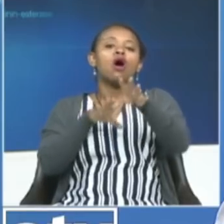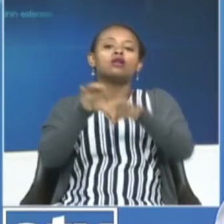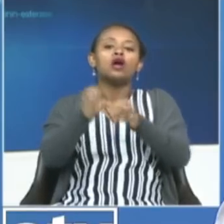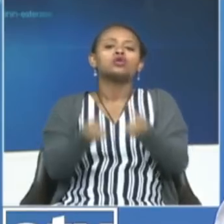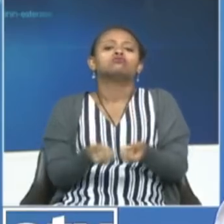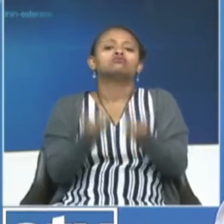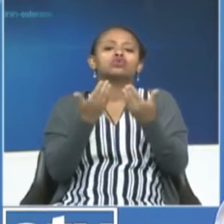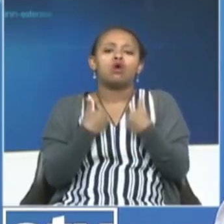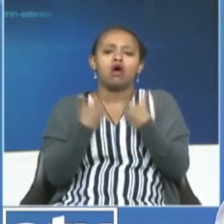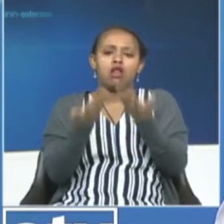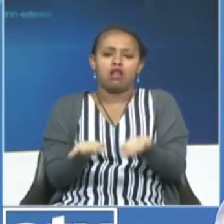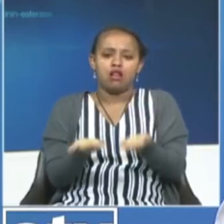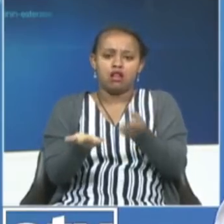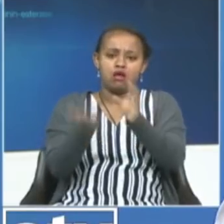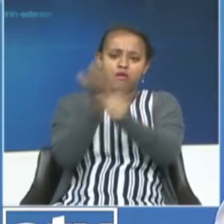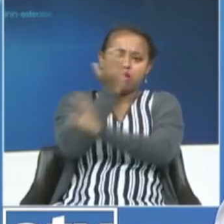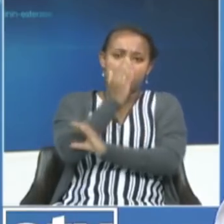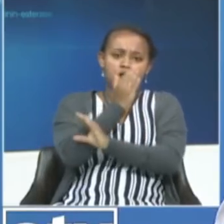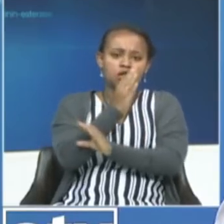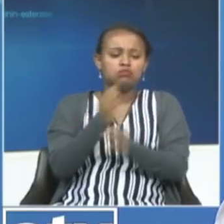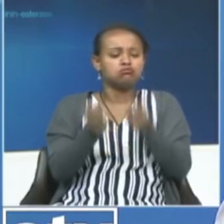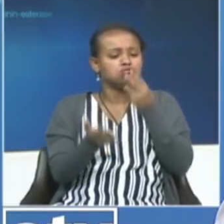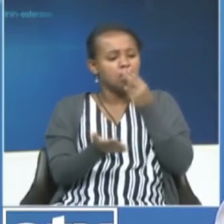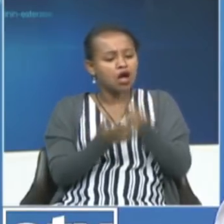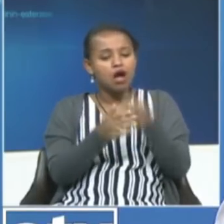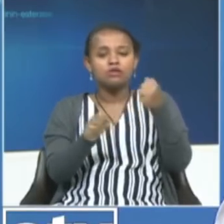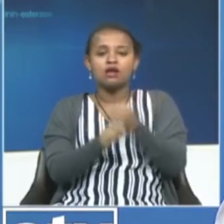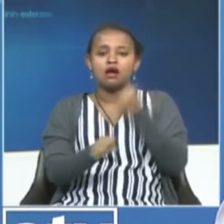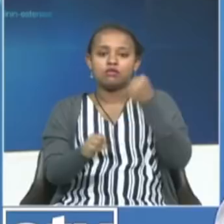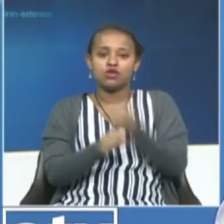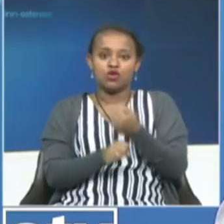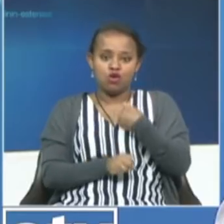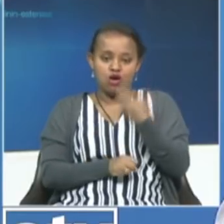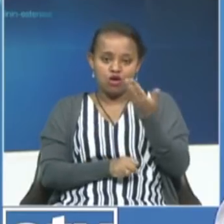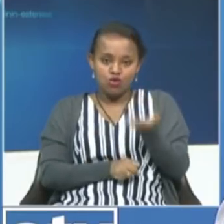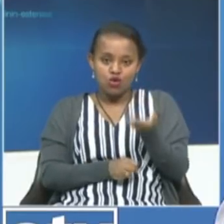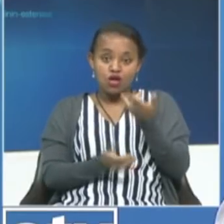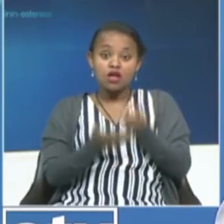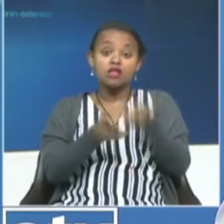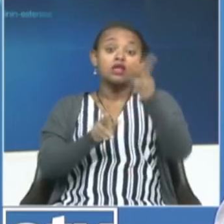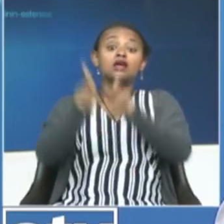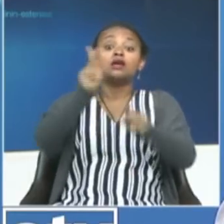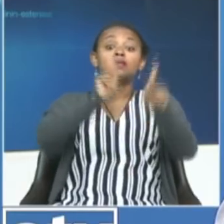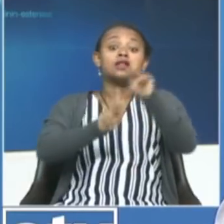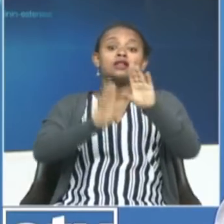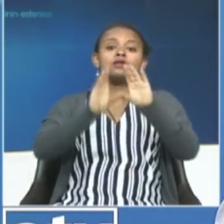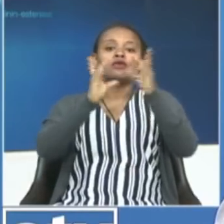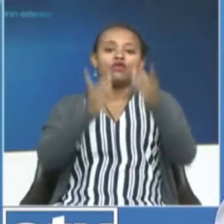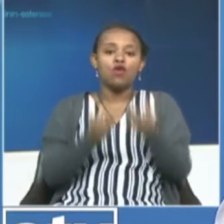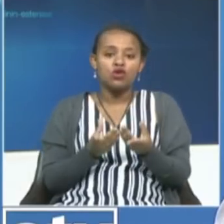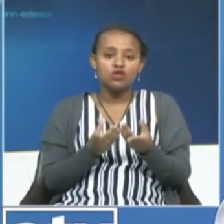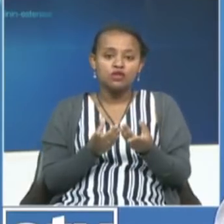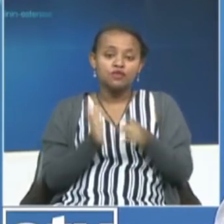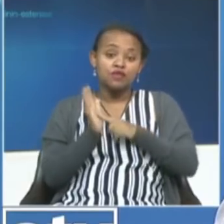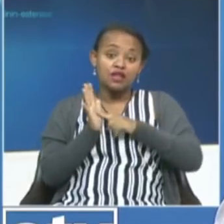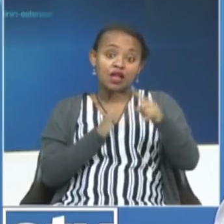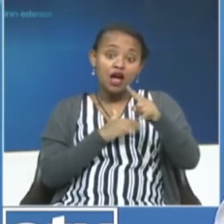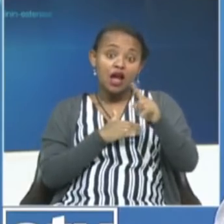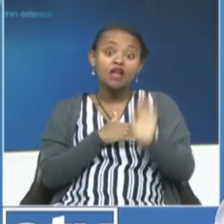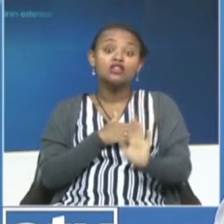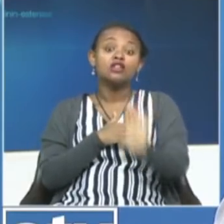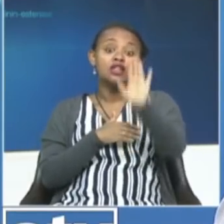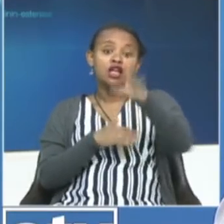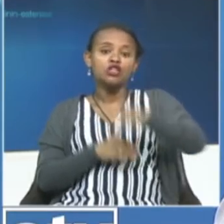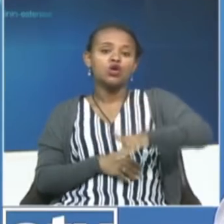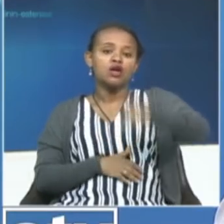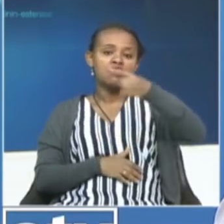ብዙ አሉን በሀገራችን፣ በጣም በጎ መልካም ስራ የሚሰሩ። ስለዚህ እነዚህ ማህበረሰብ ክፍሎች ተጋላጭነታቸው ከፍ